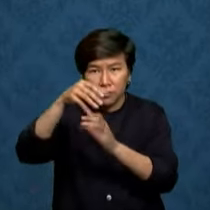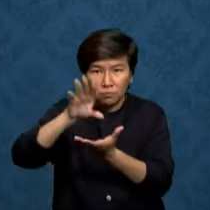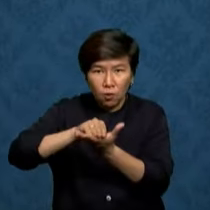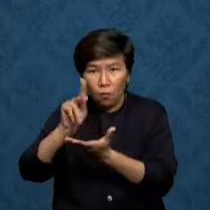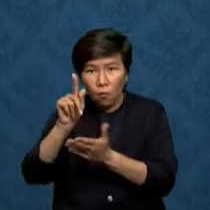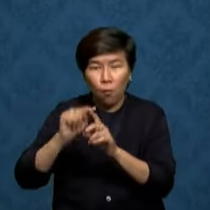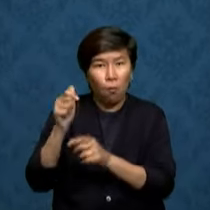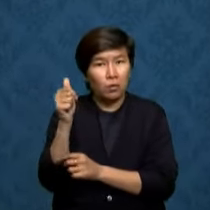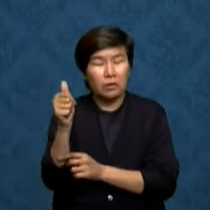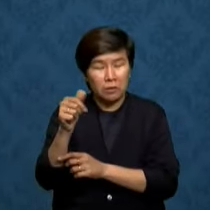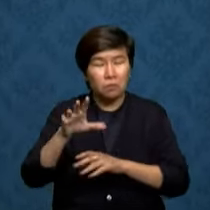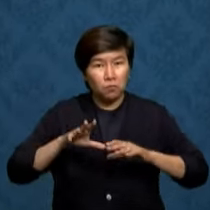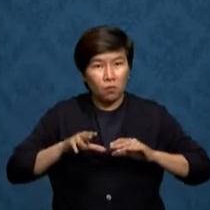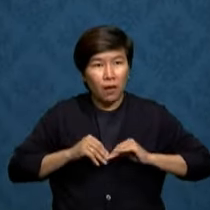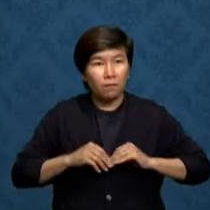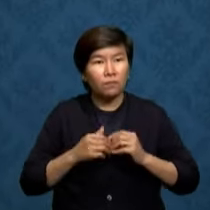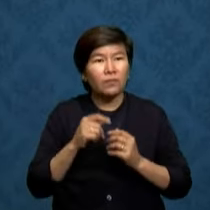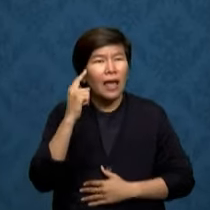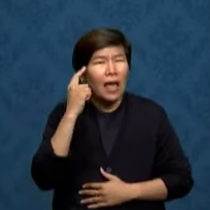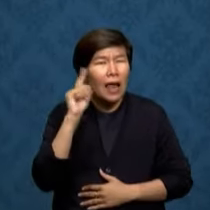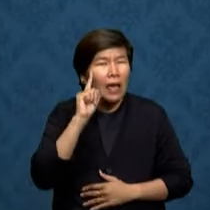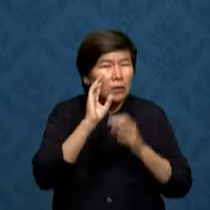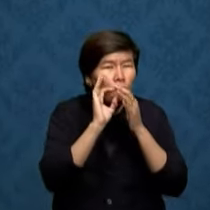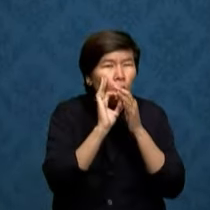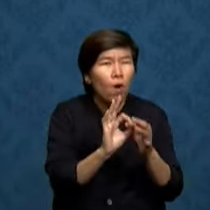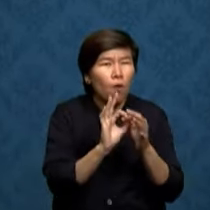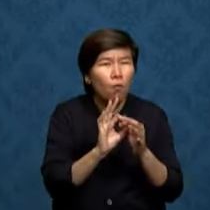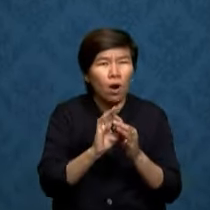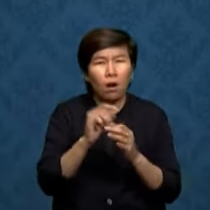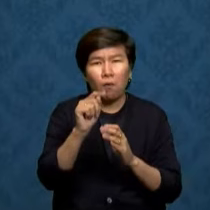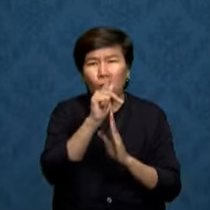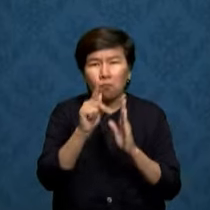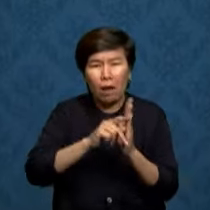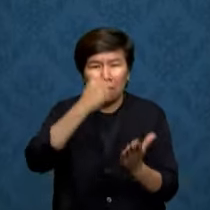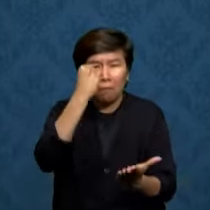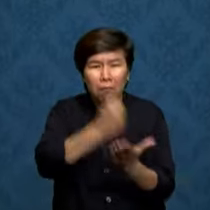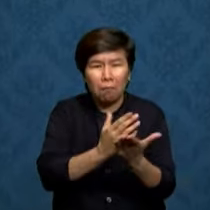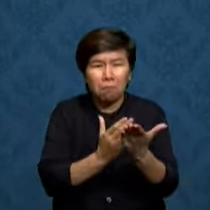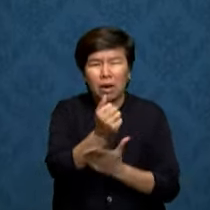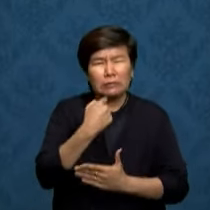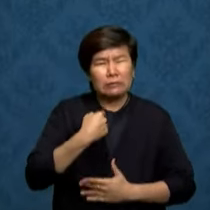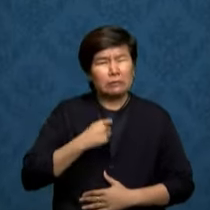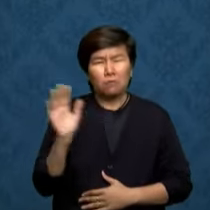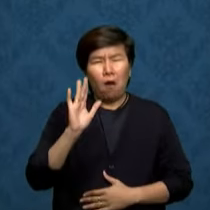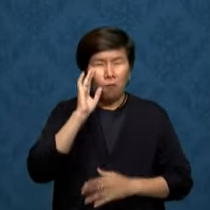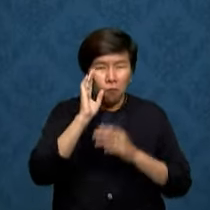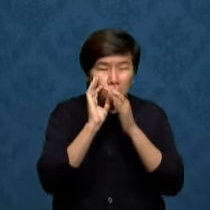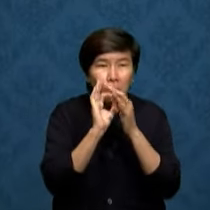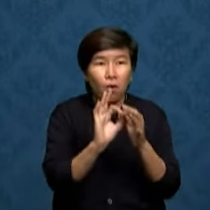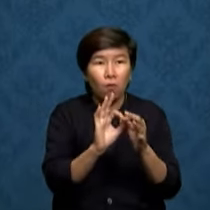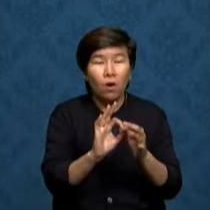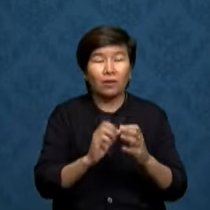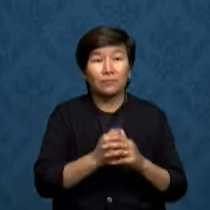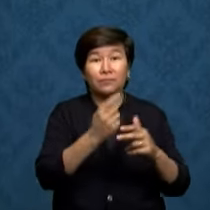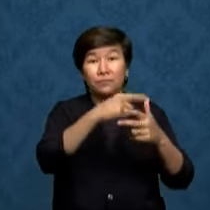ครับแต่ผมมีข้อกังวลมากกว่าที่จะเห็นด้วยกับท่านนะครับประเด็นต่อมาท่านประธานครับการที่เรา